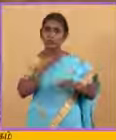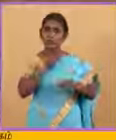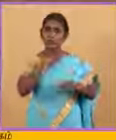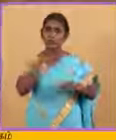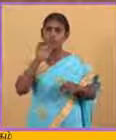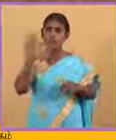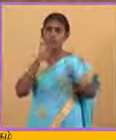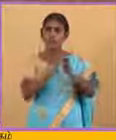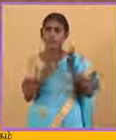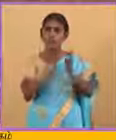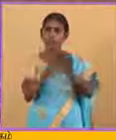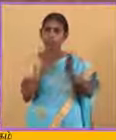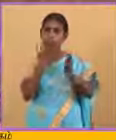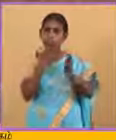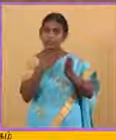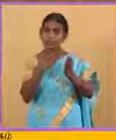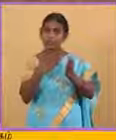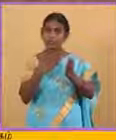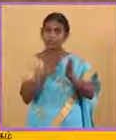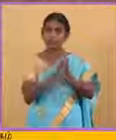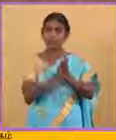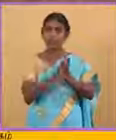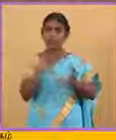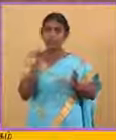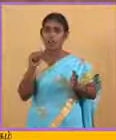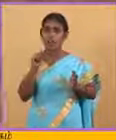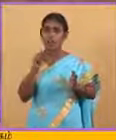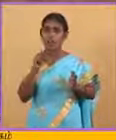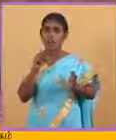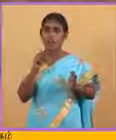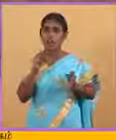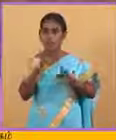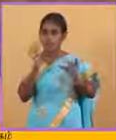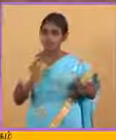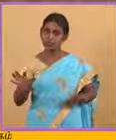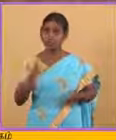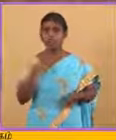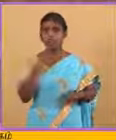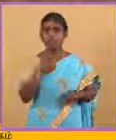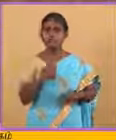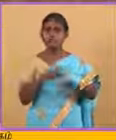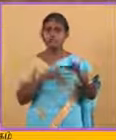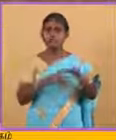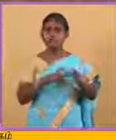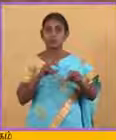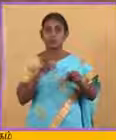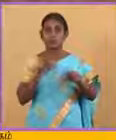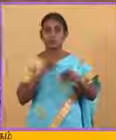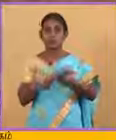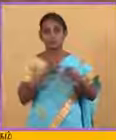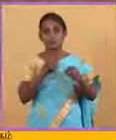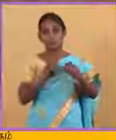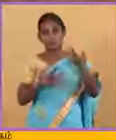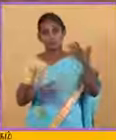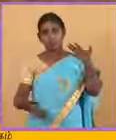கொண்ட நூலில் இருக்க சொற்களோட ஆனாங்கிற சொல்லுக்கு முடிஞ்சிருச்சா அப்படின்னு கேட்குறாங்க. இல்லை இல்லை, இனியும் இருக்குது. அப்போ நினச்சி